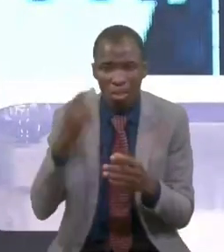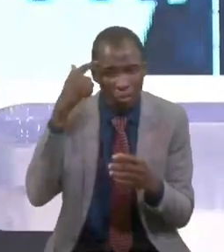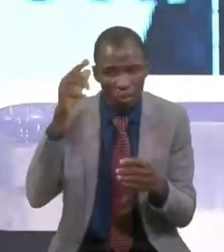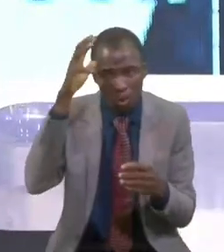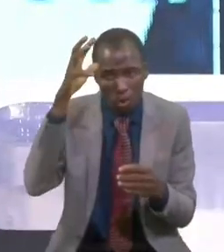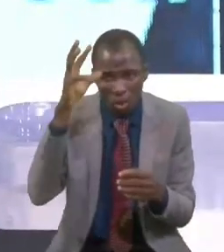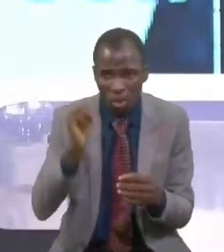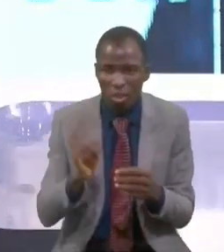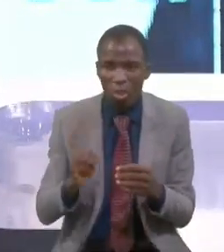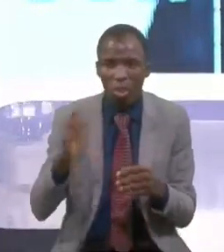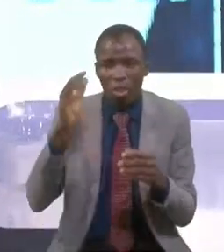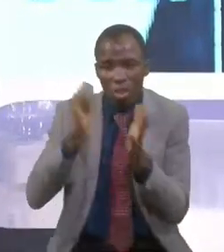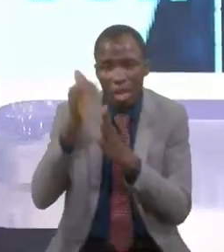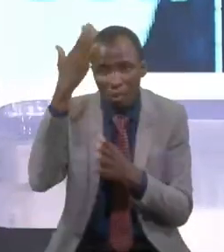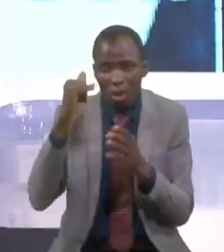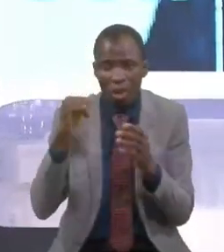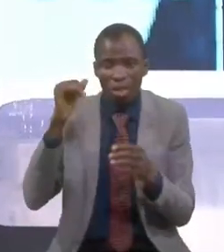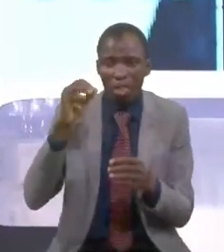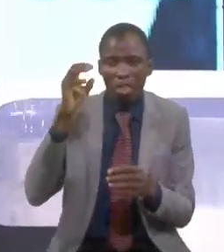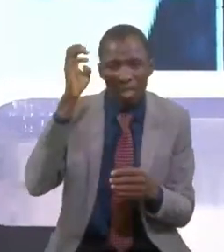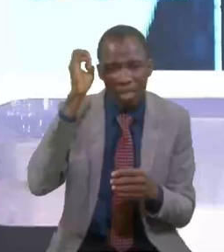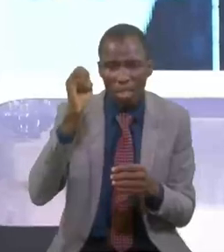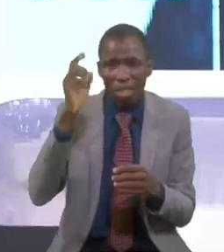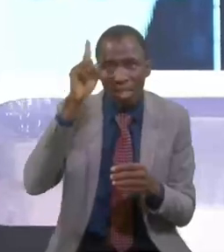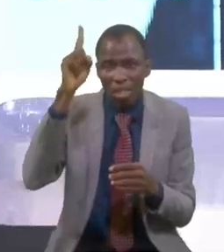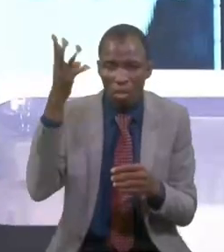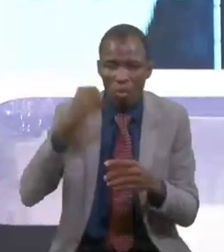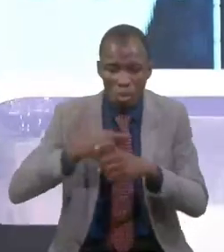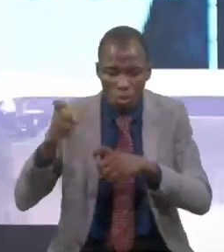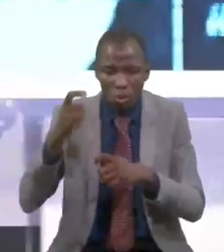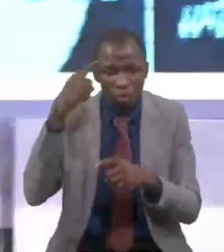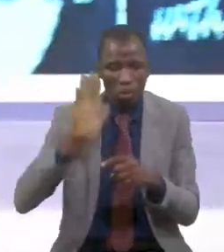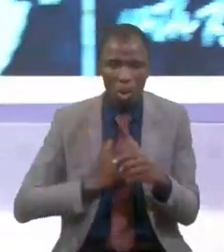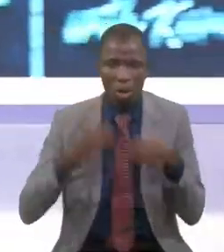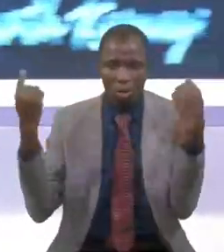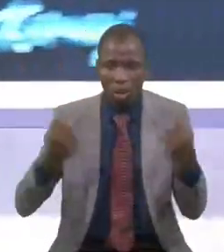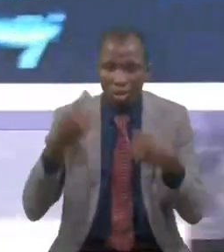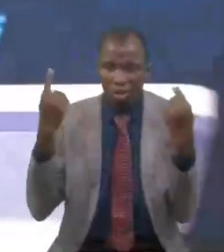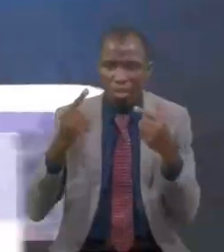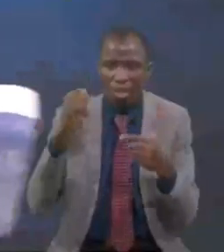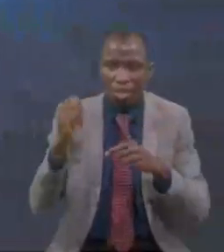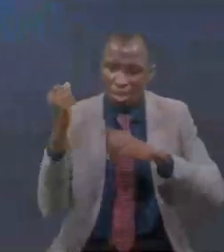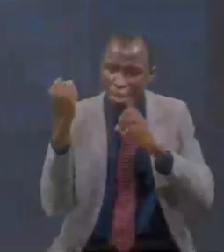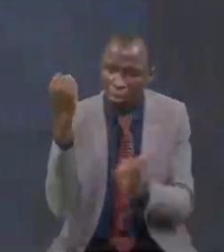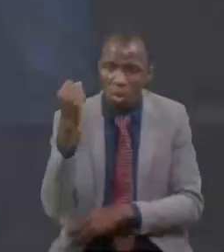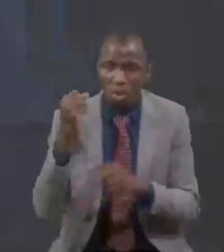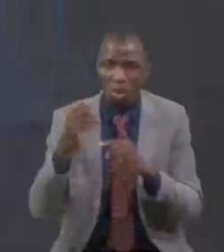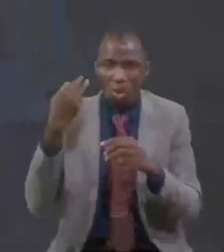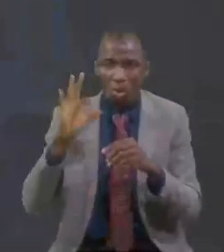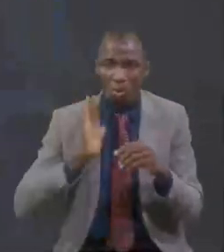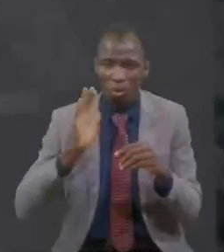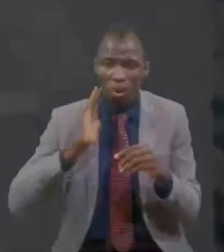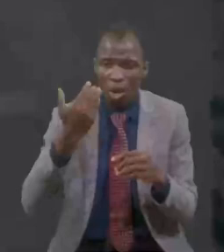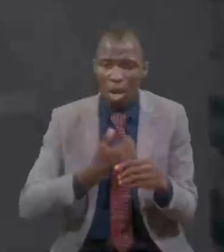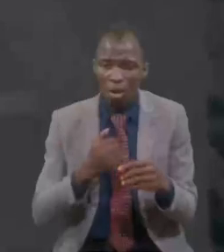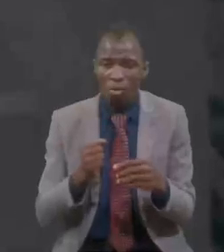c'est pourquoi c'est pourquoi il était blessé pour nos péchés brisé pour nos iniquités le châtiment qui